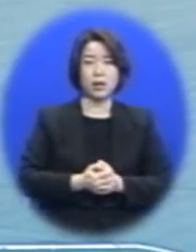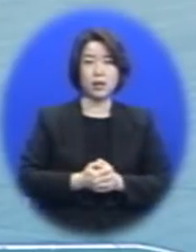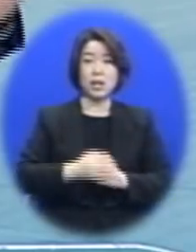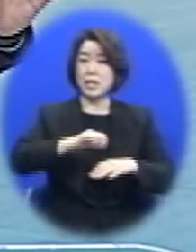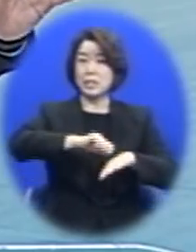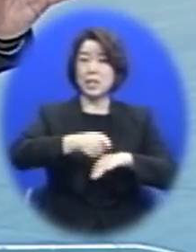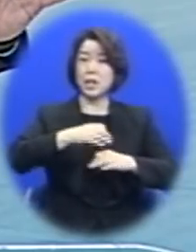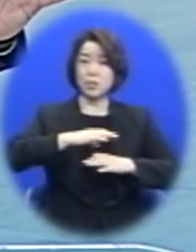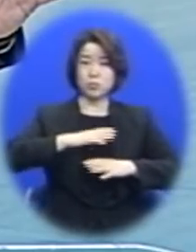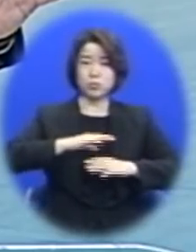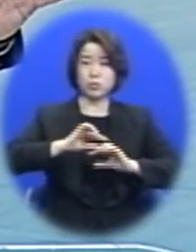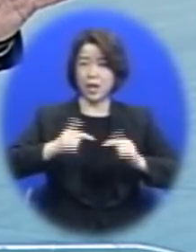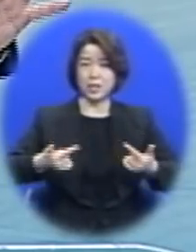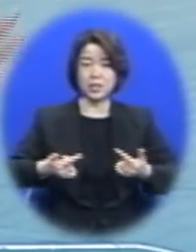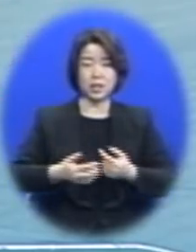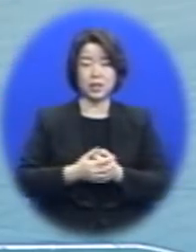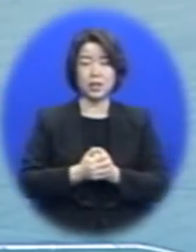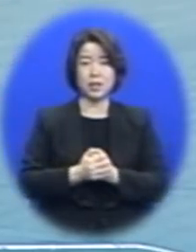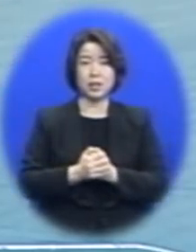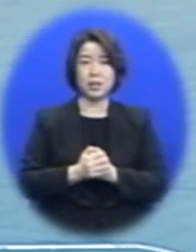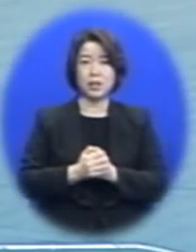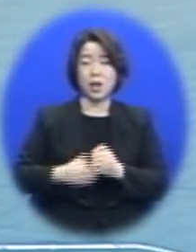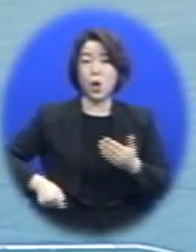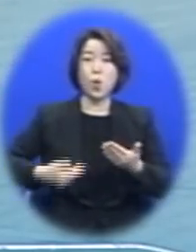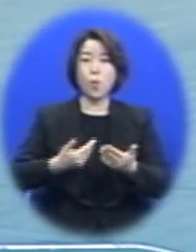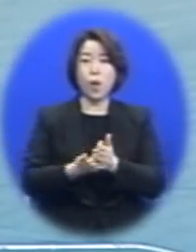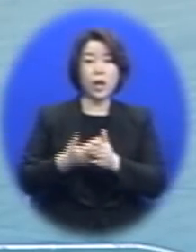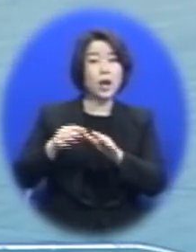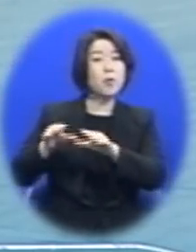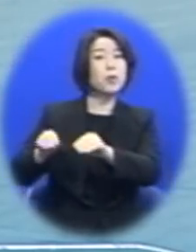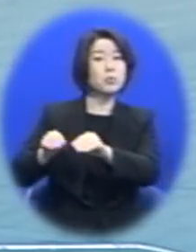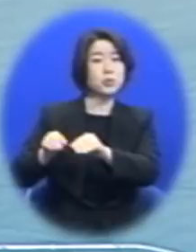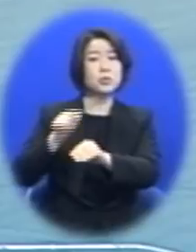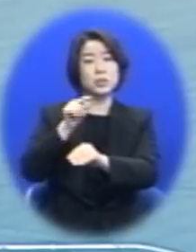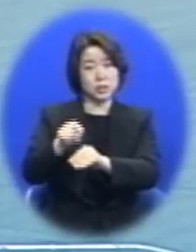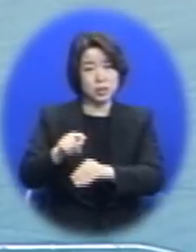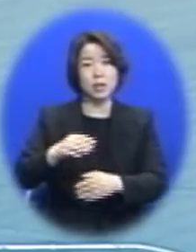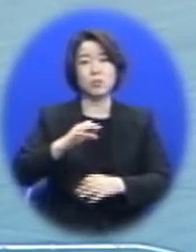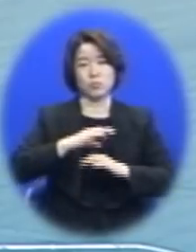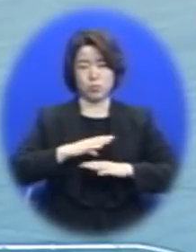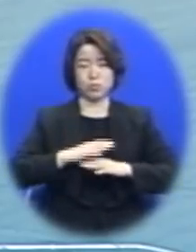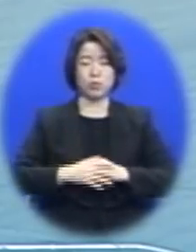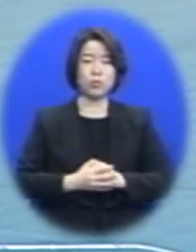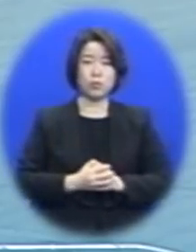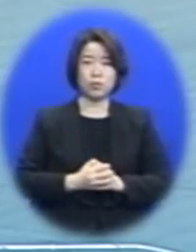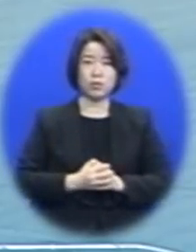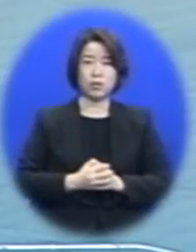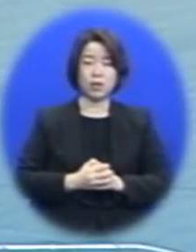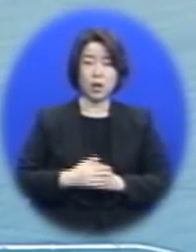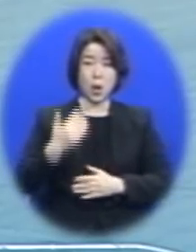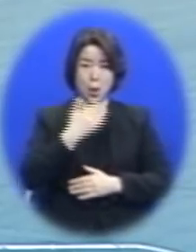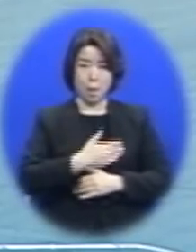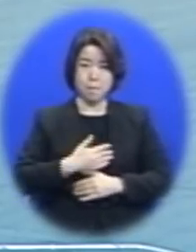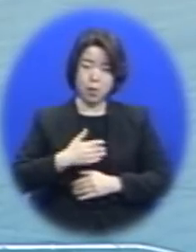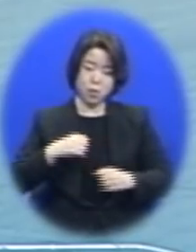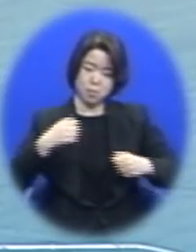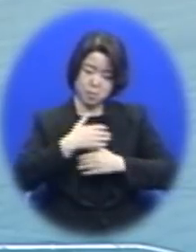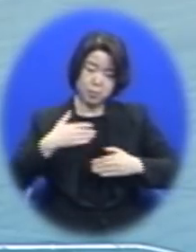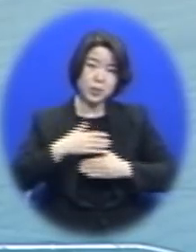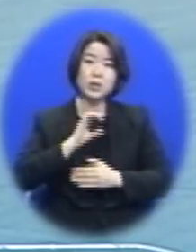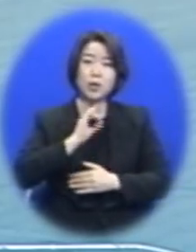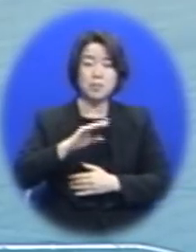재앙이 무서운 게 아니라 회개가 그치 케 무서운 것이다 몸 씻는 것만 생각하지